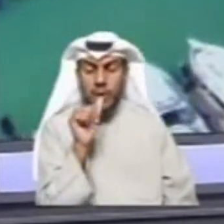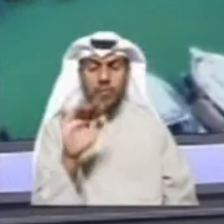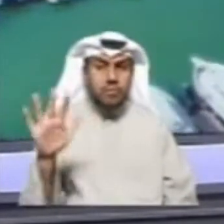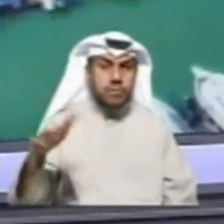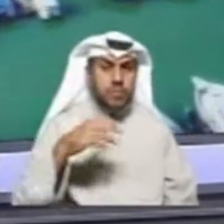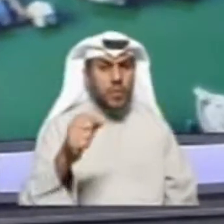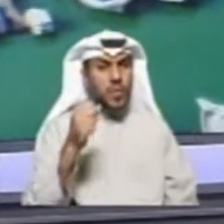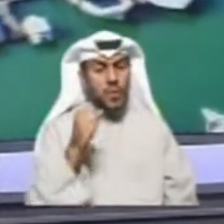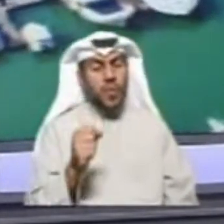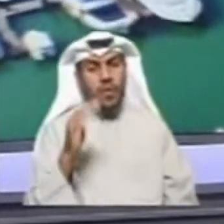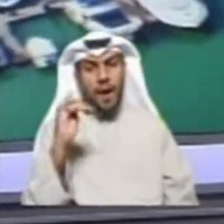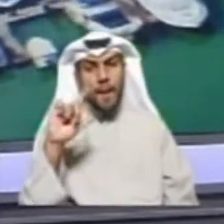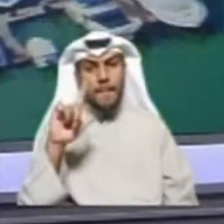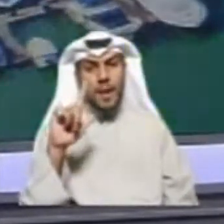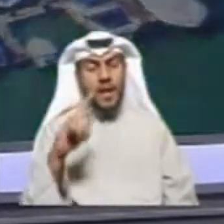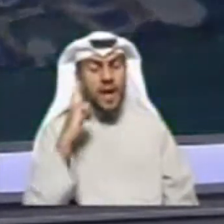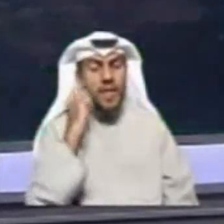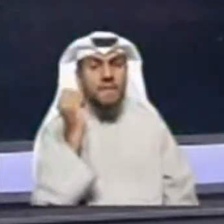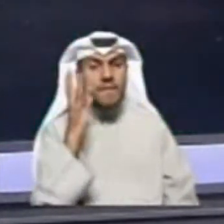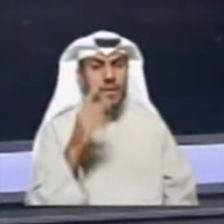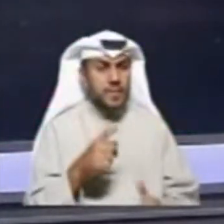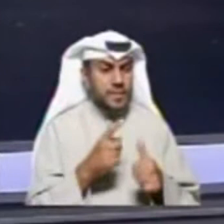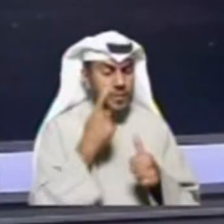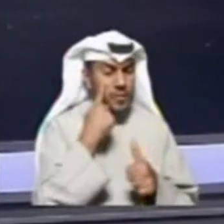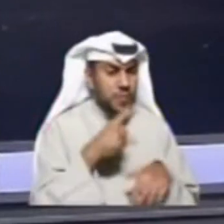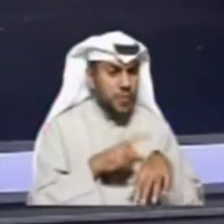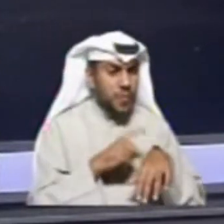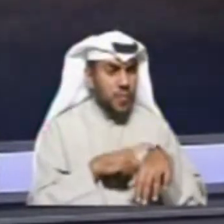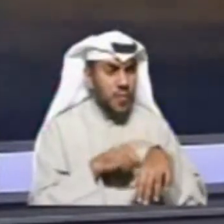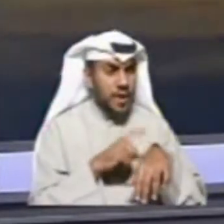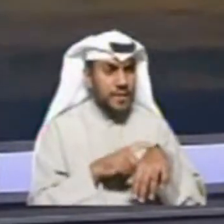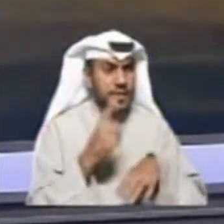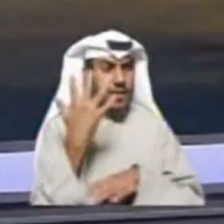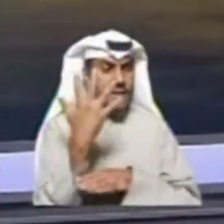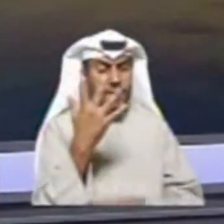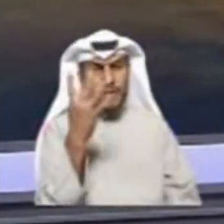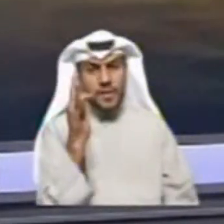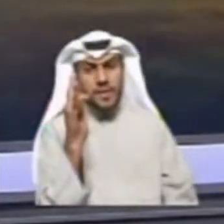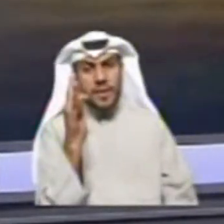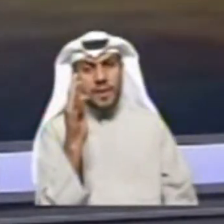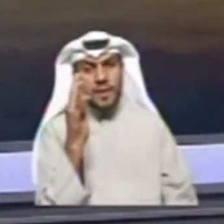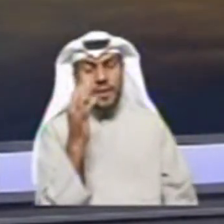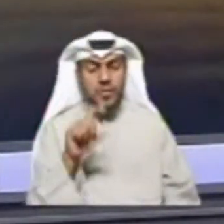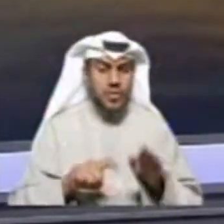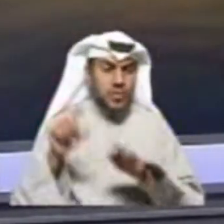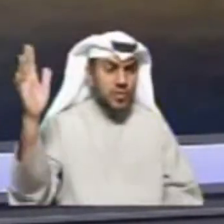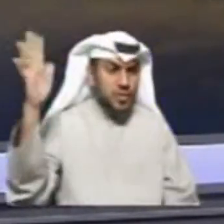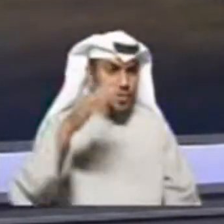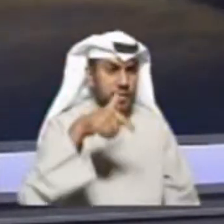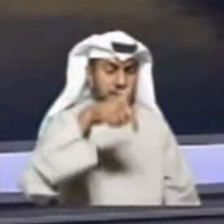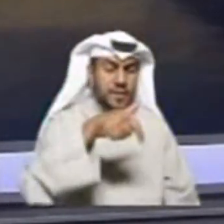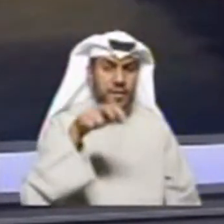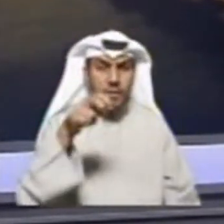فترات الحمل. أذان الفجر حسب التوقيت المحلي لمدينة الكويت الساعة 5:13 دقيقة، موعد شروق الشمس